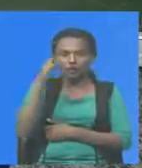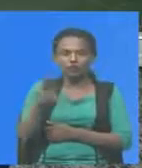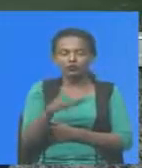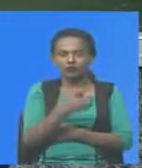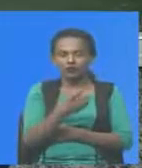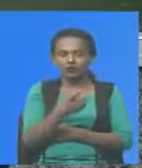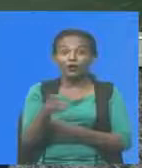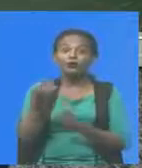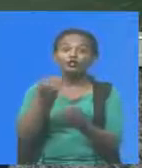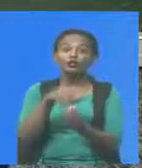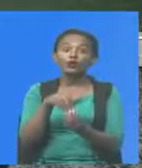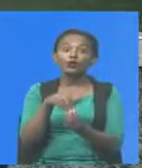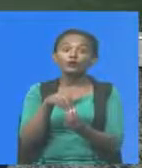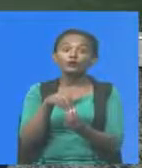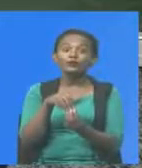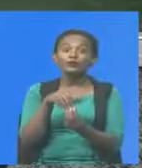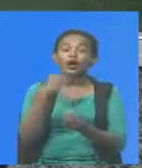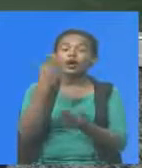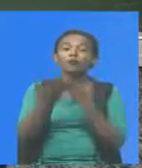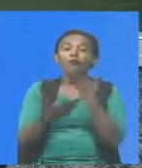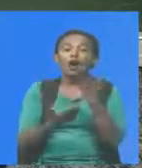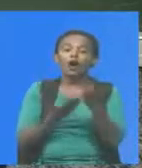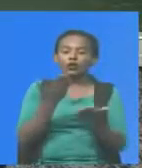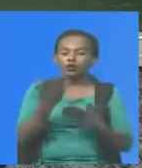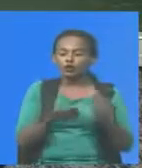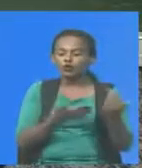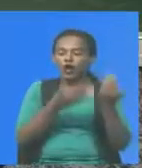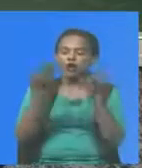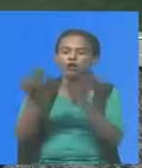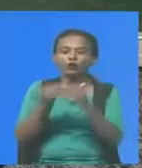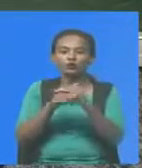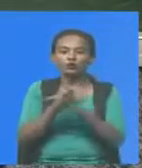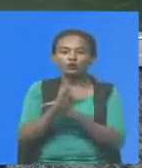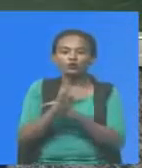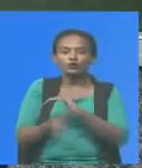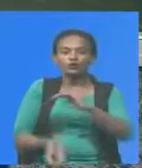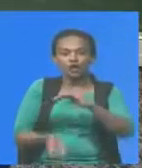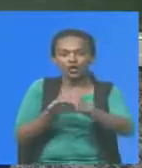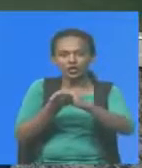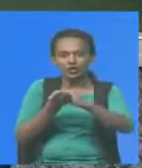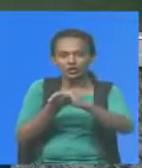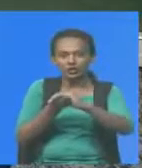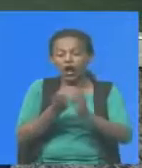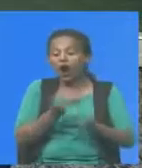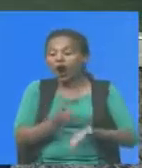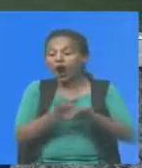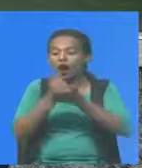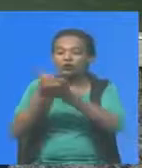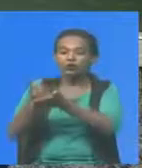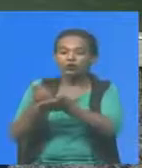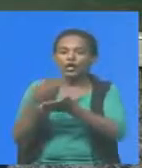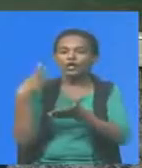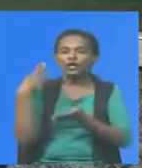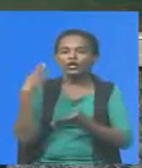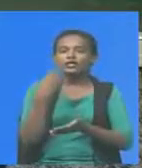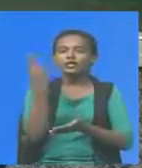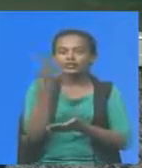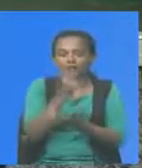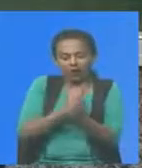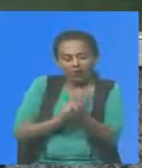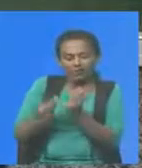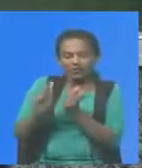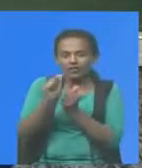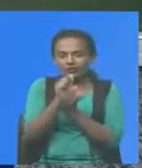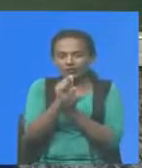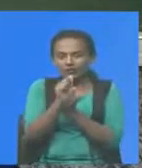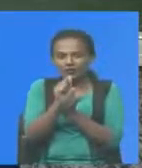በተጨማሪም በአገልግሎት አቅራቢዎች ውስጥ ሙሰኝነት፣ አድሎና የግል ጥቅምን የማስቀደም